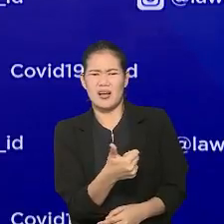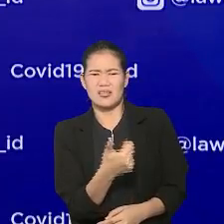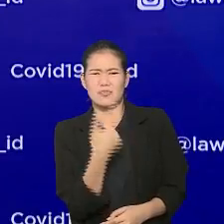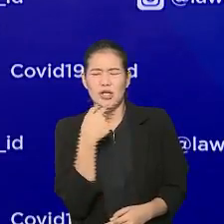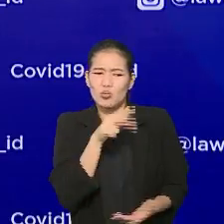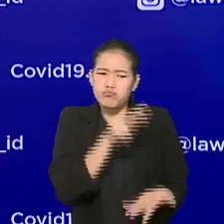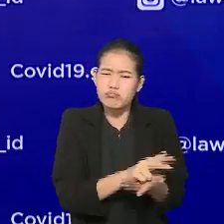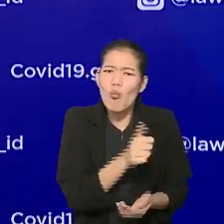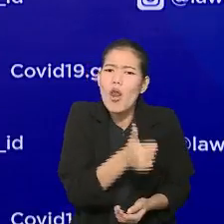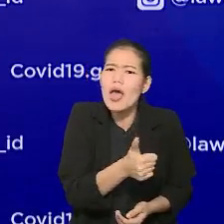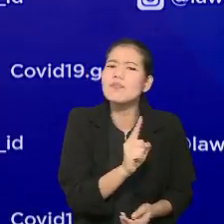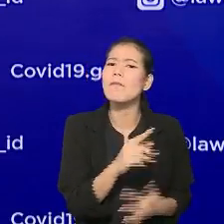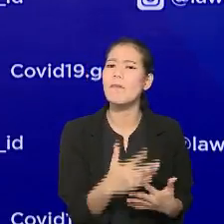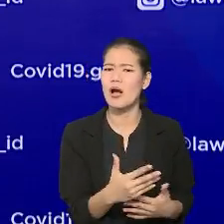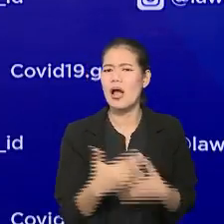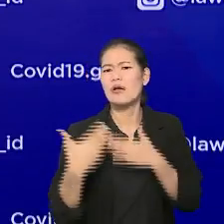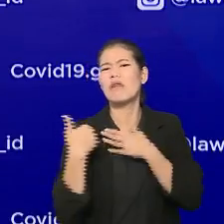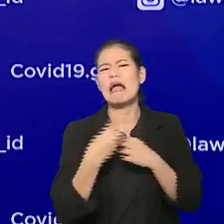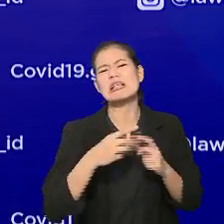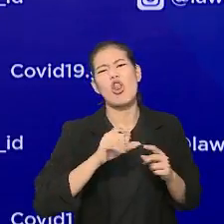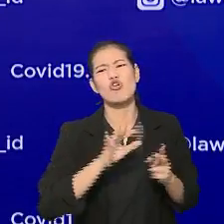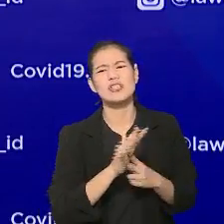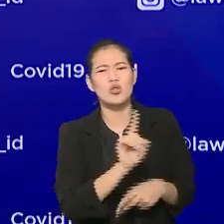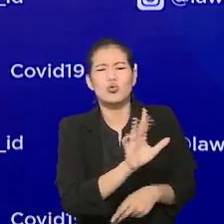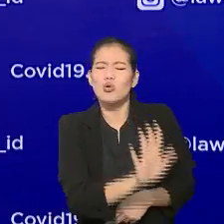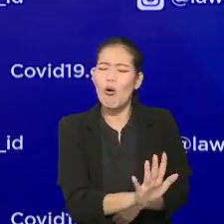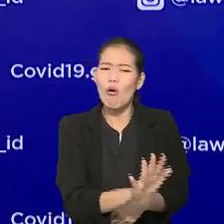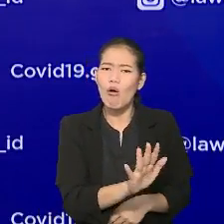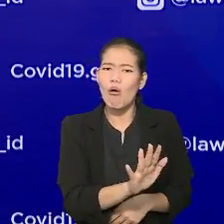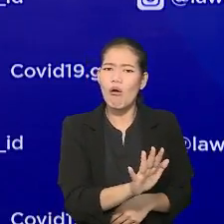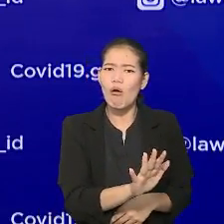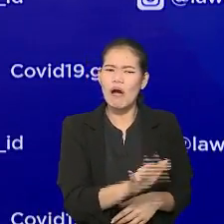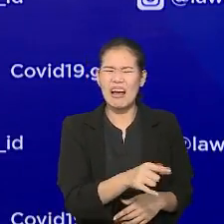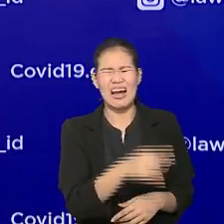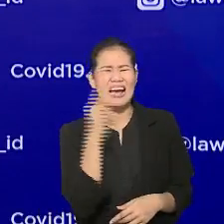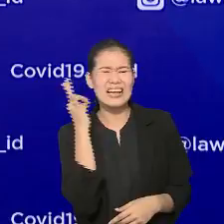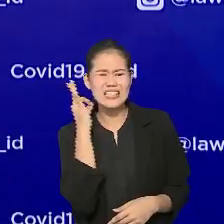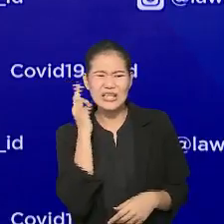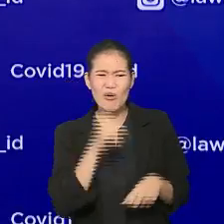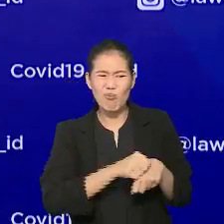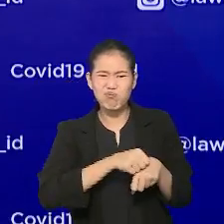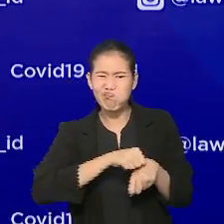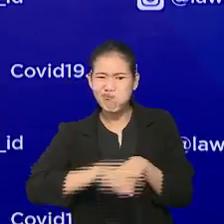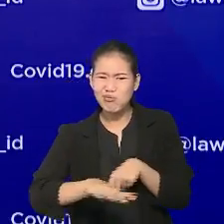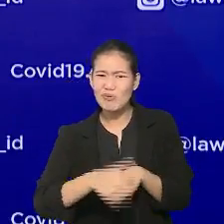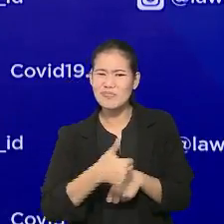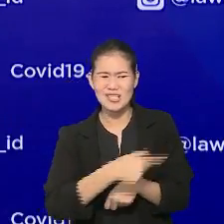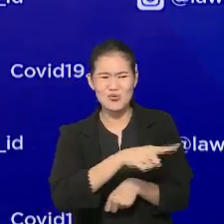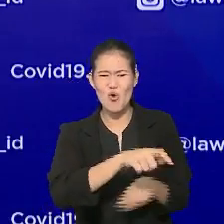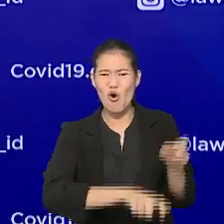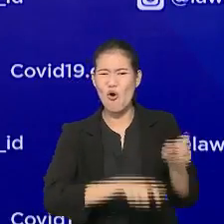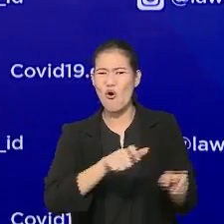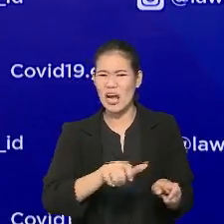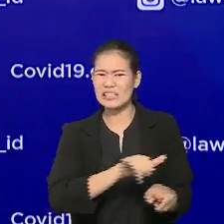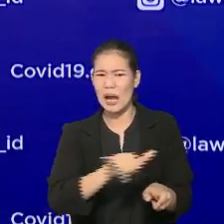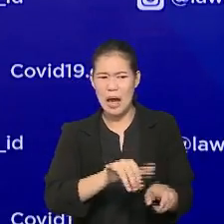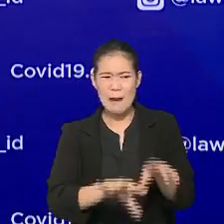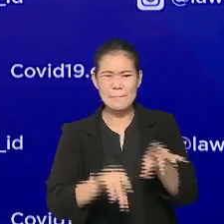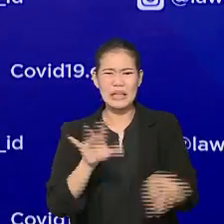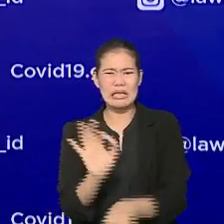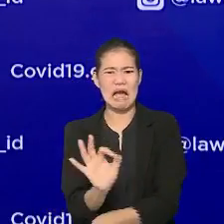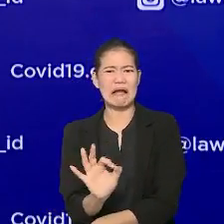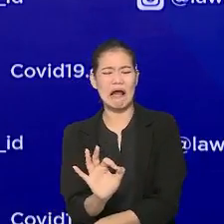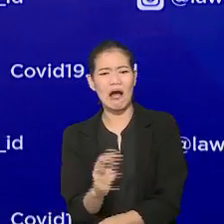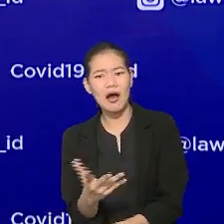tersebut? Mengapa hanya pejabat eselon 1 ke atas saja? Bukankah risiko penularan COVID-19 setiap orang sama saja dan tidak